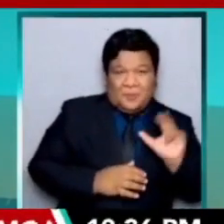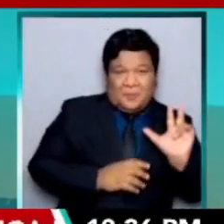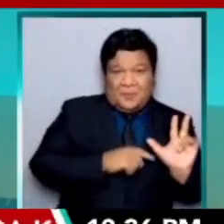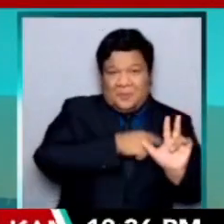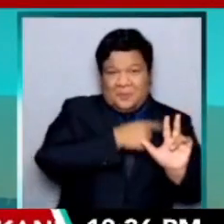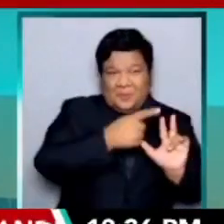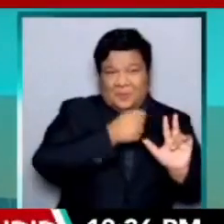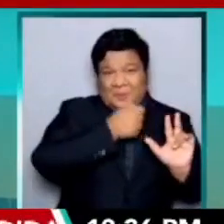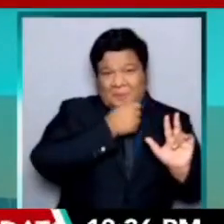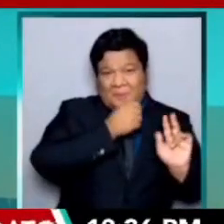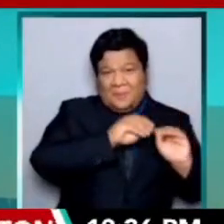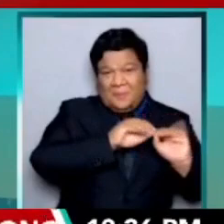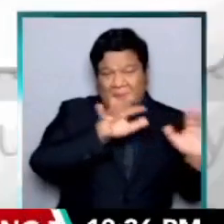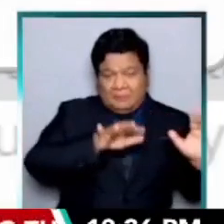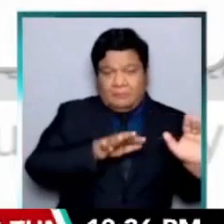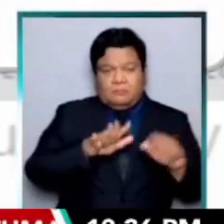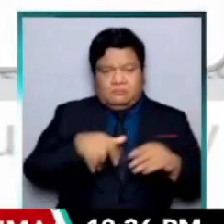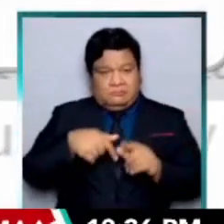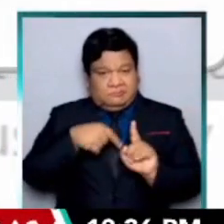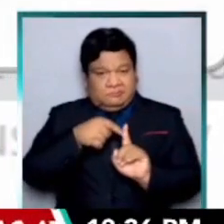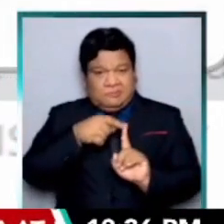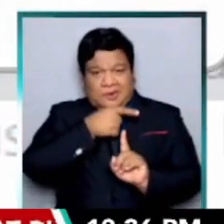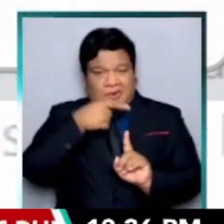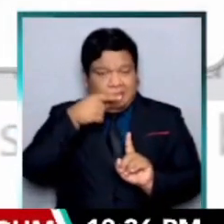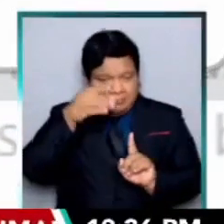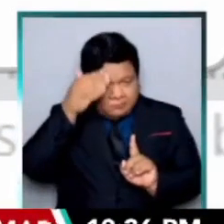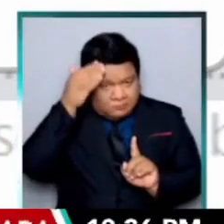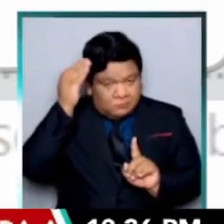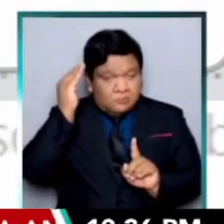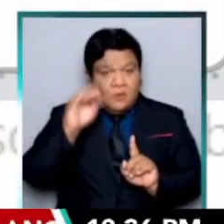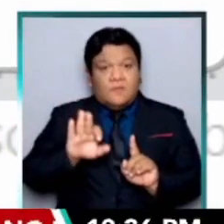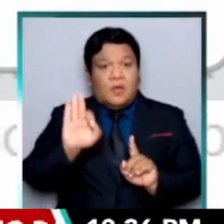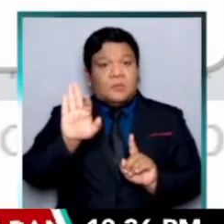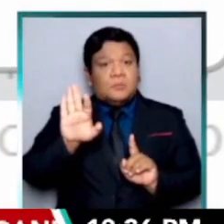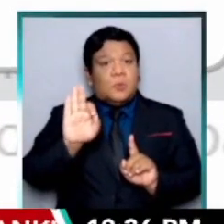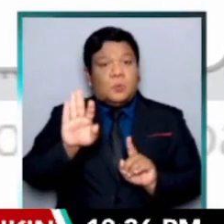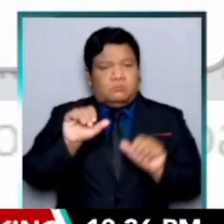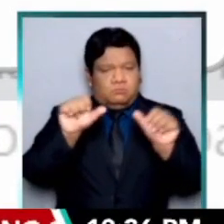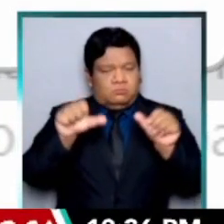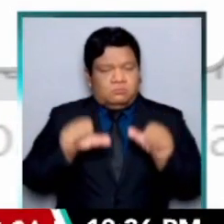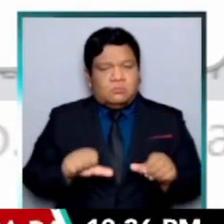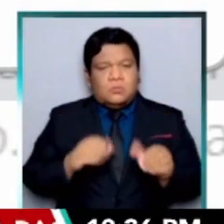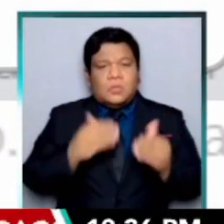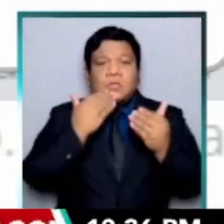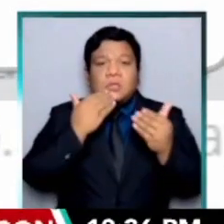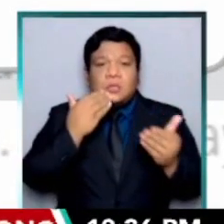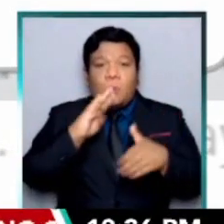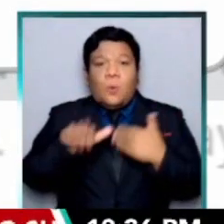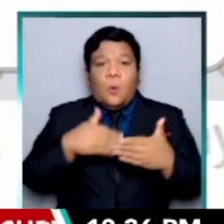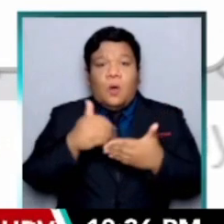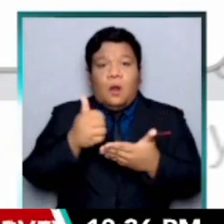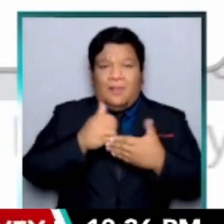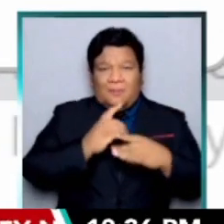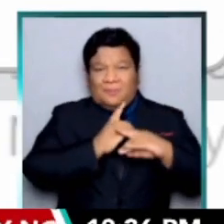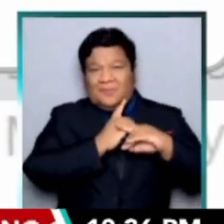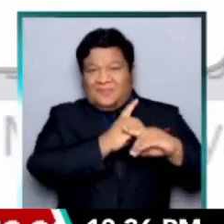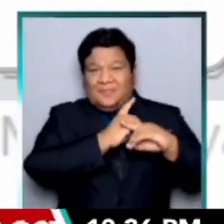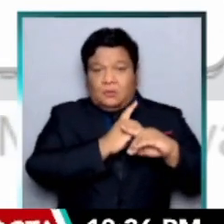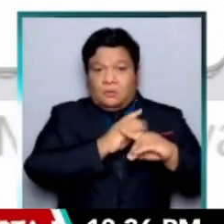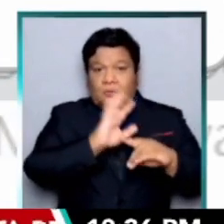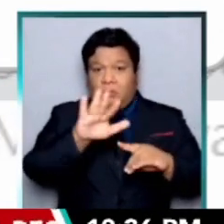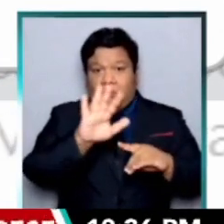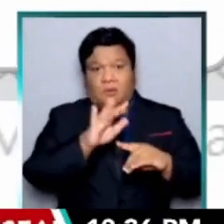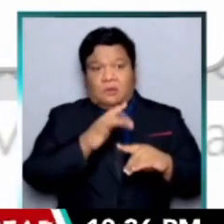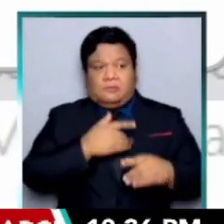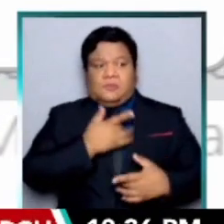candidates. Sa isang Facebook post, nagpasalamat si Robredo sa lahat ng dumipensa. Pero huwag daw magpatalo sa emosyon at huwag